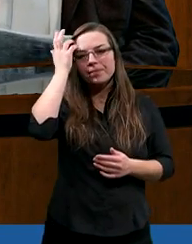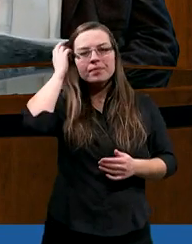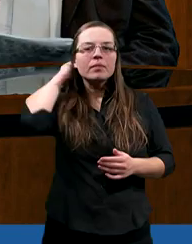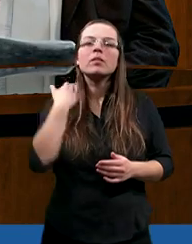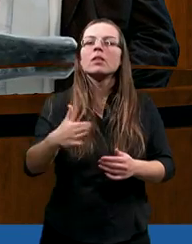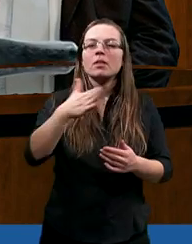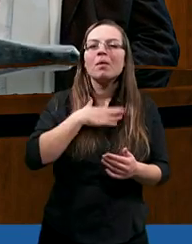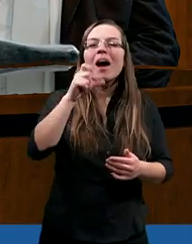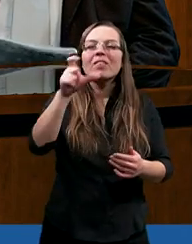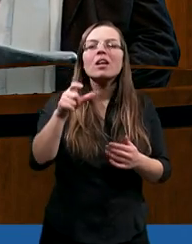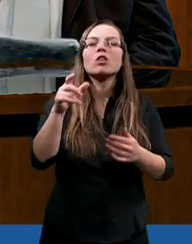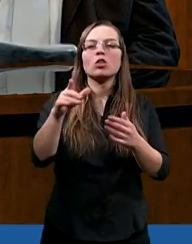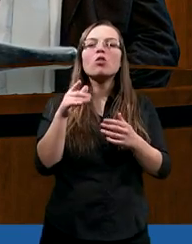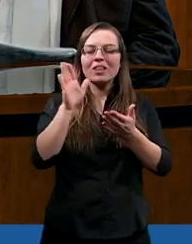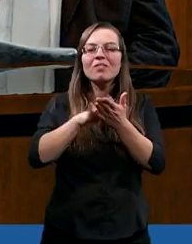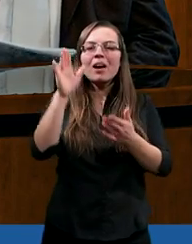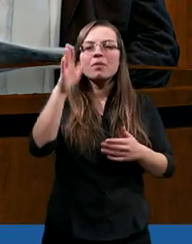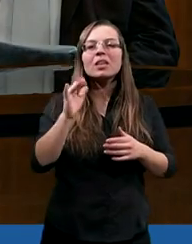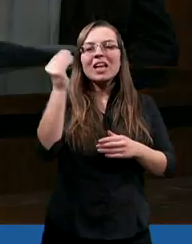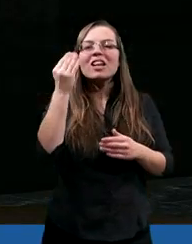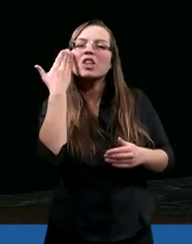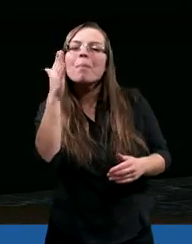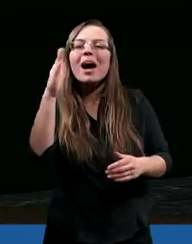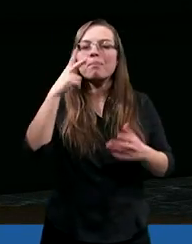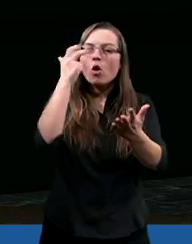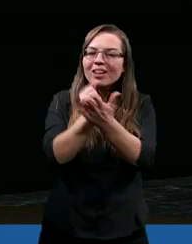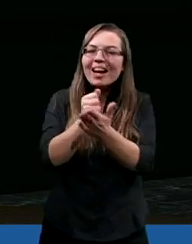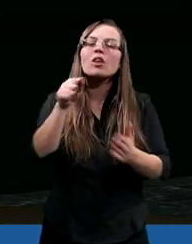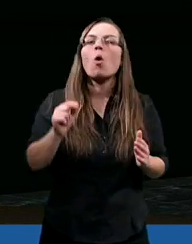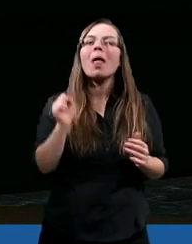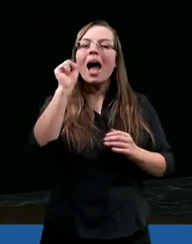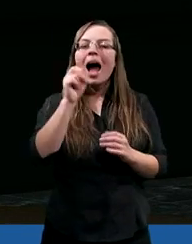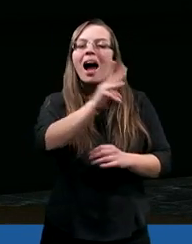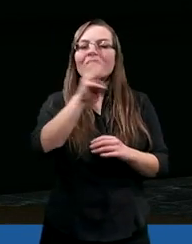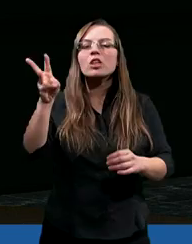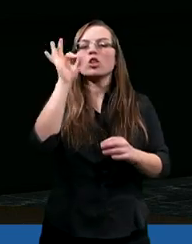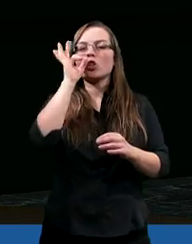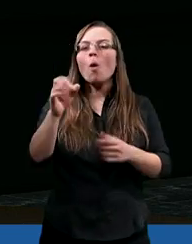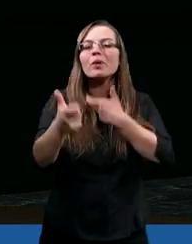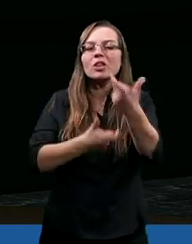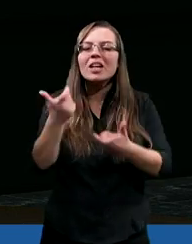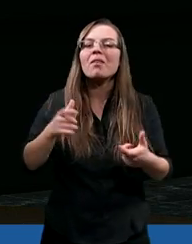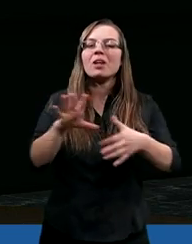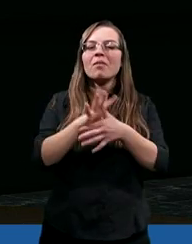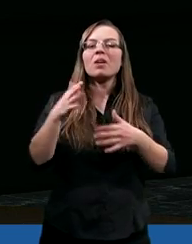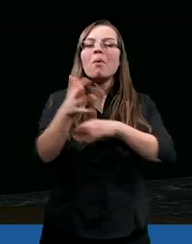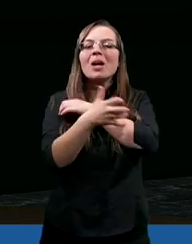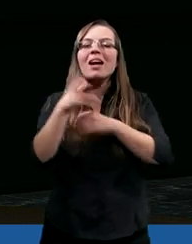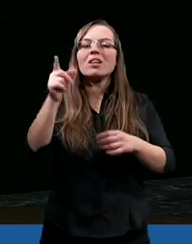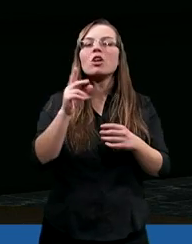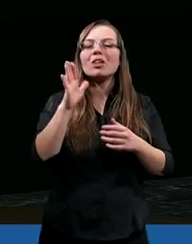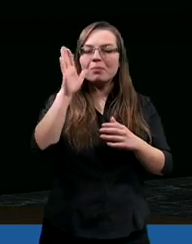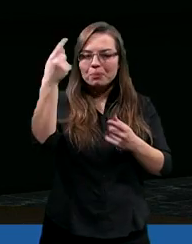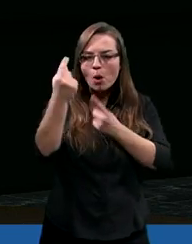Mamy więc słowo prorockie jeszcze bardziej potwierdzone, a wy dobrze czynicie, trzymając się go niby